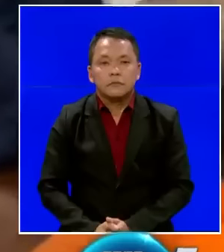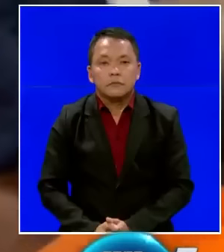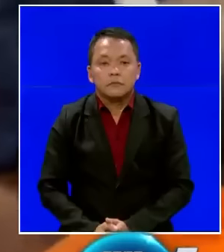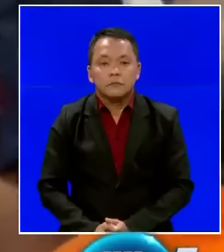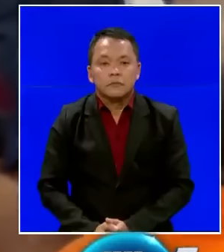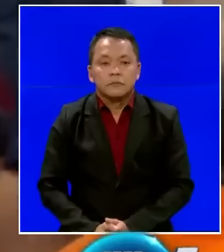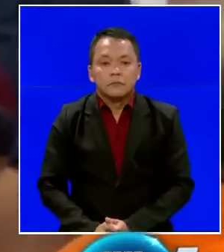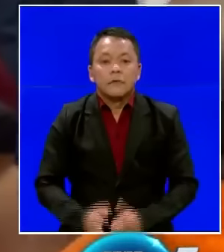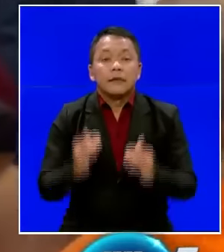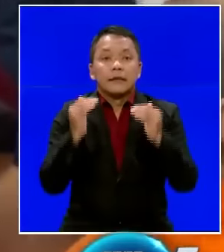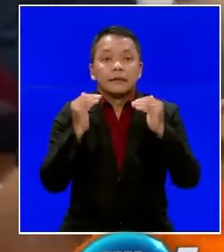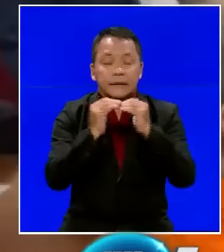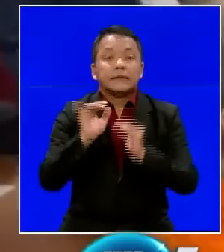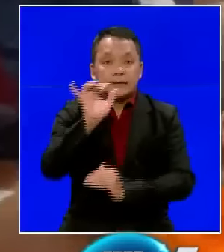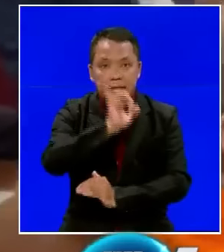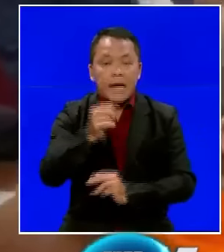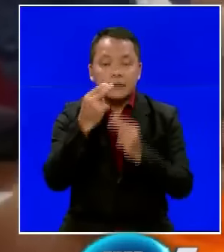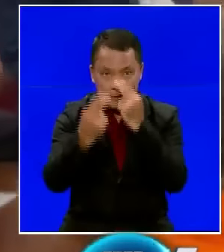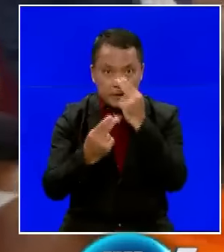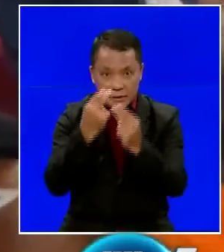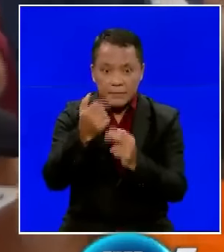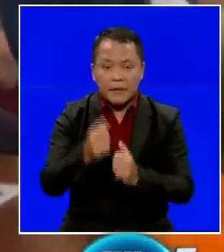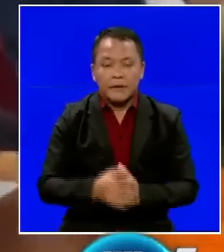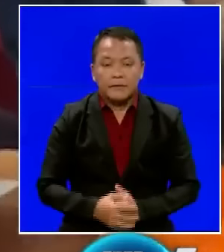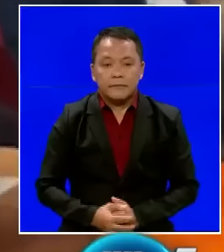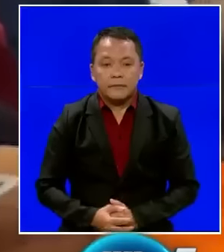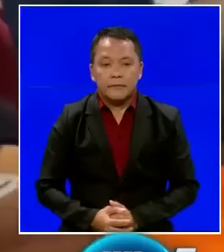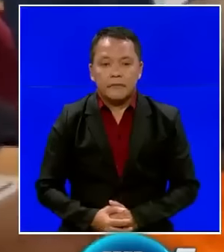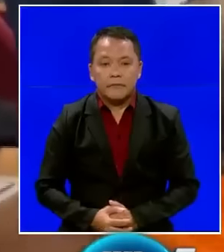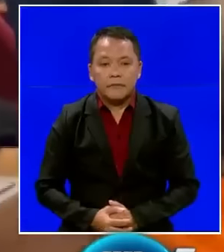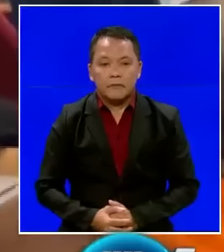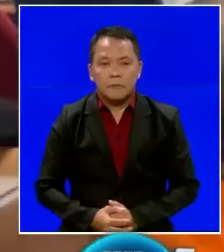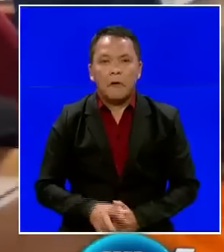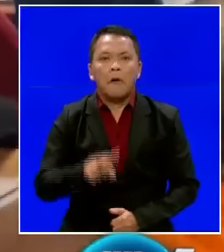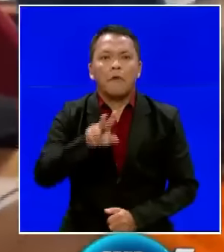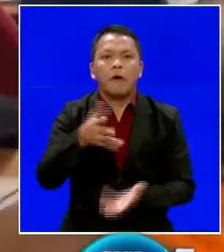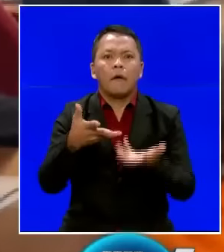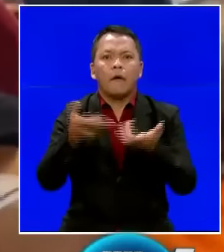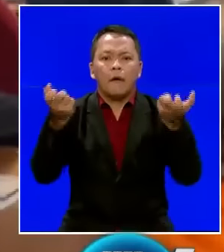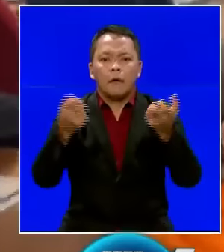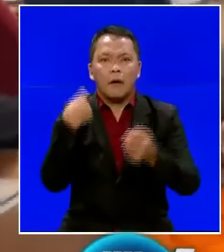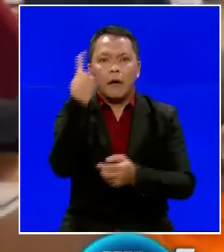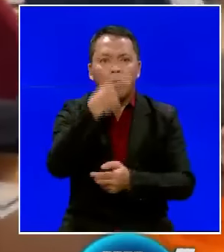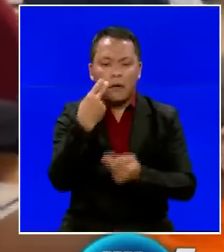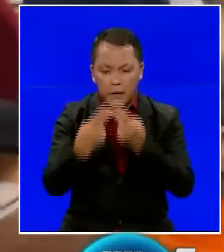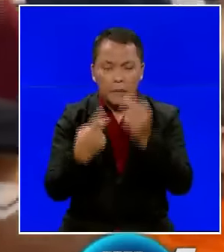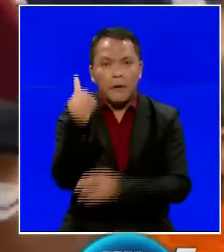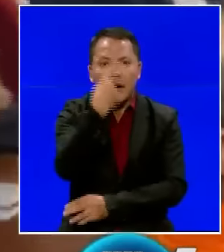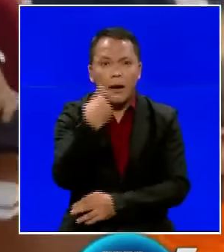เราก็ติดญาติเยอะใช่จะมาเยี่ยมอะไรได้ แต่ก็เมียเขาเลือกไปแล้วที่นี่ไม่รู้จะมี